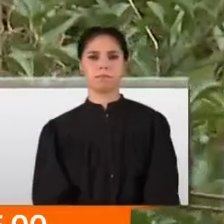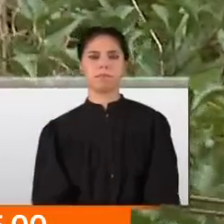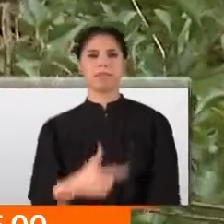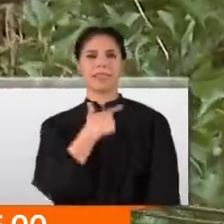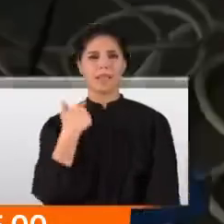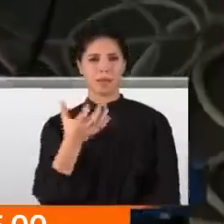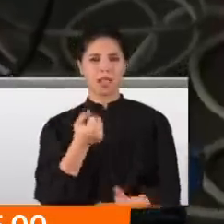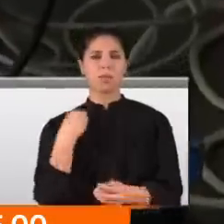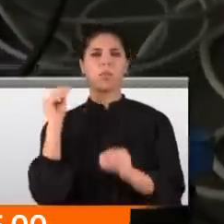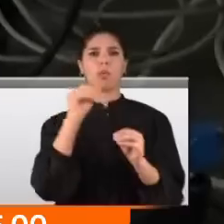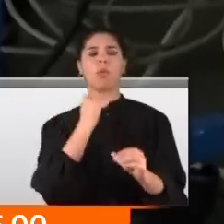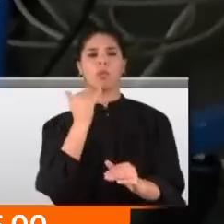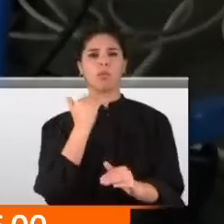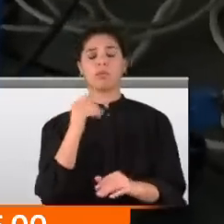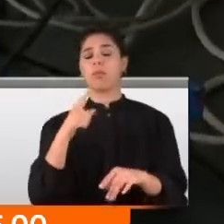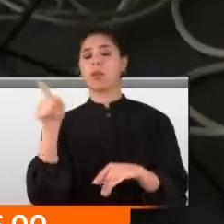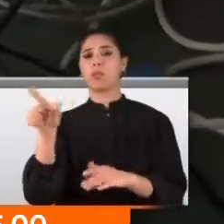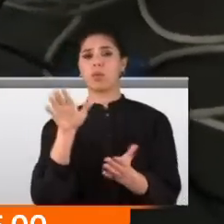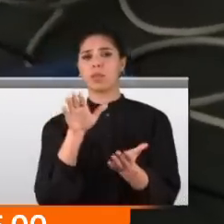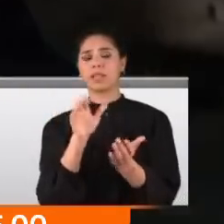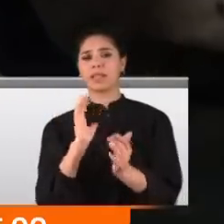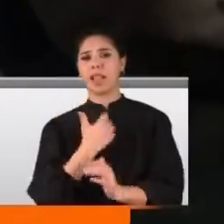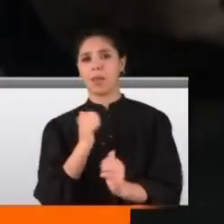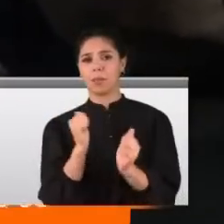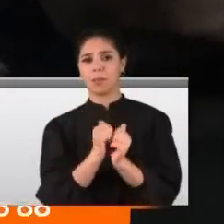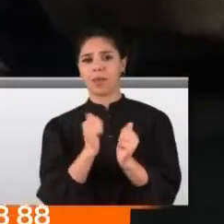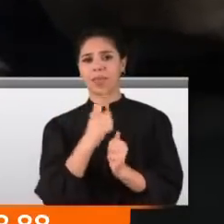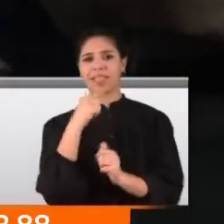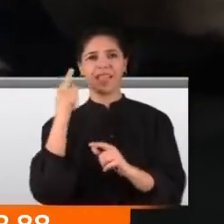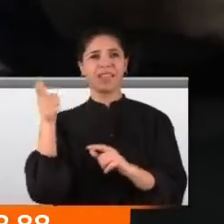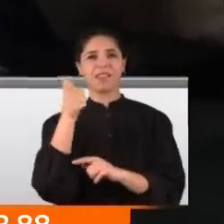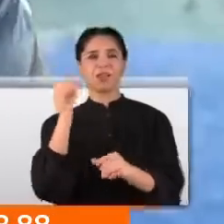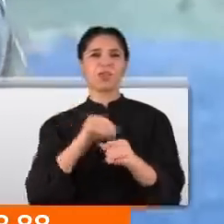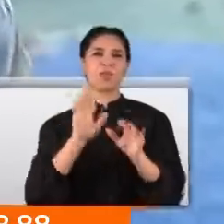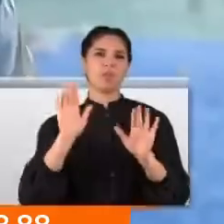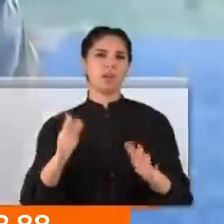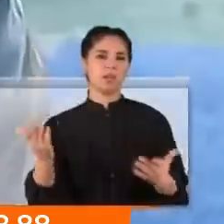Takamadık. Hera'dan geriye ise sahibiyle beraber bu sevimli videoları kaldı.